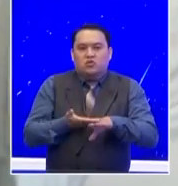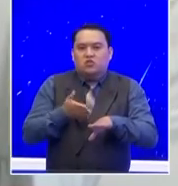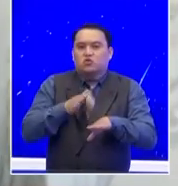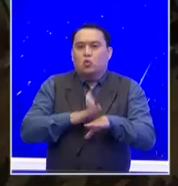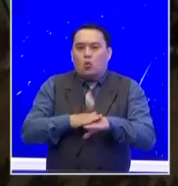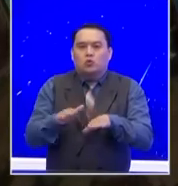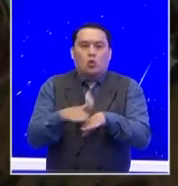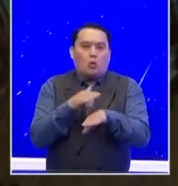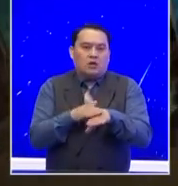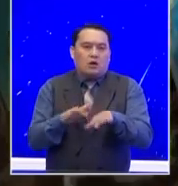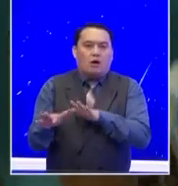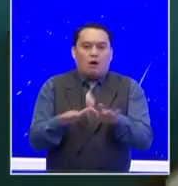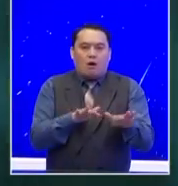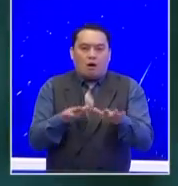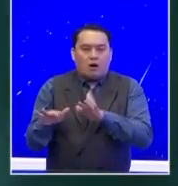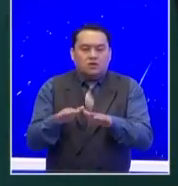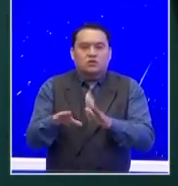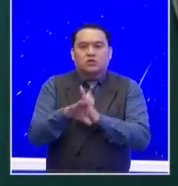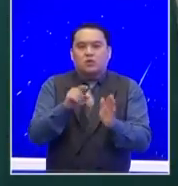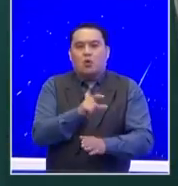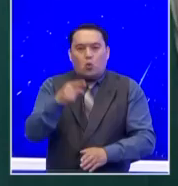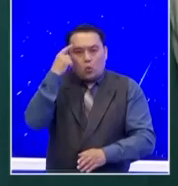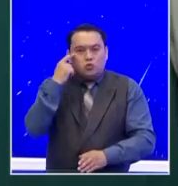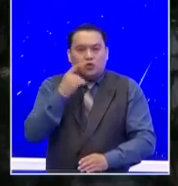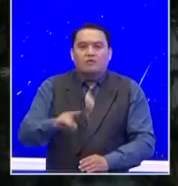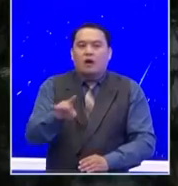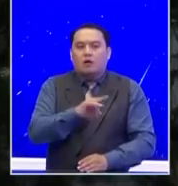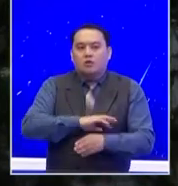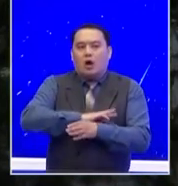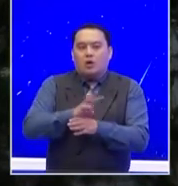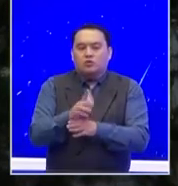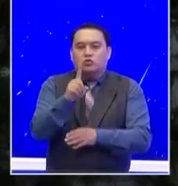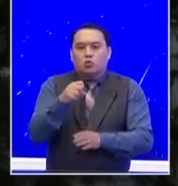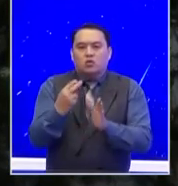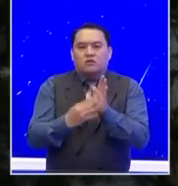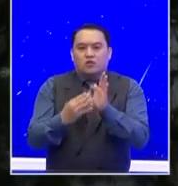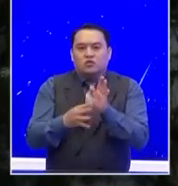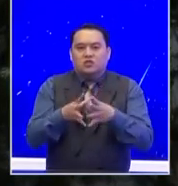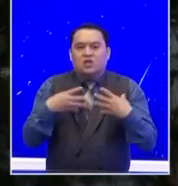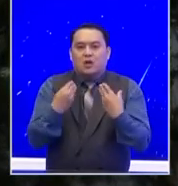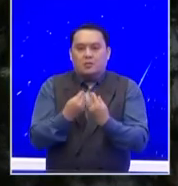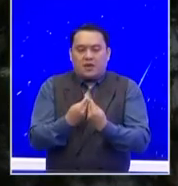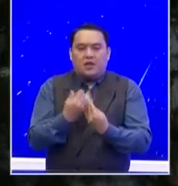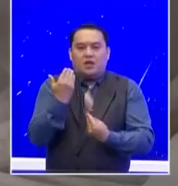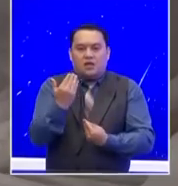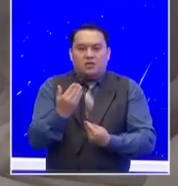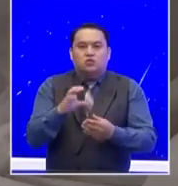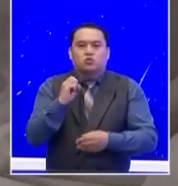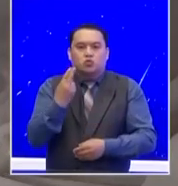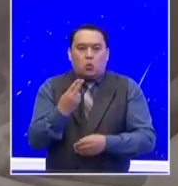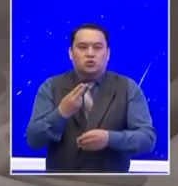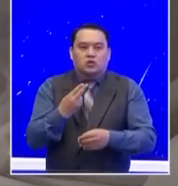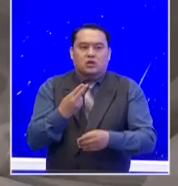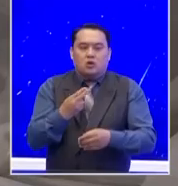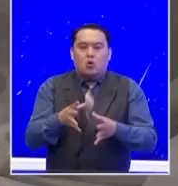рамках благотворительных акций предпринимателями и депутатами Коксулского района уже охвачено около 190 семей поселка Балтыкби из числа социально